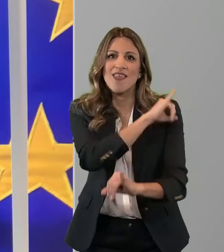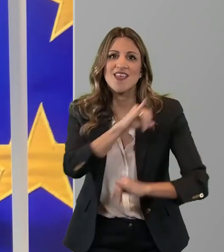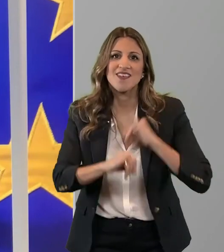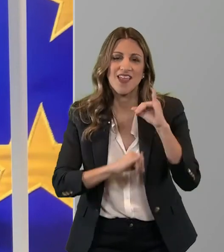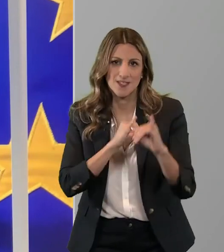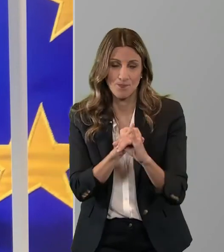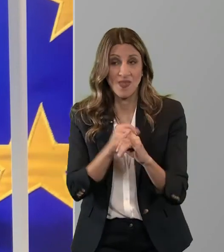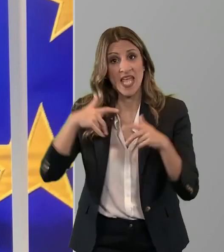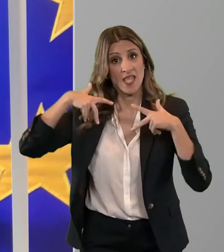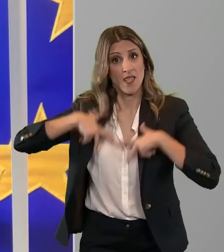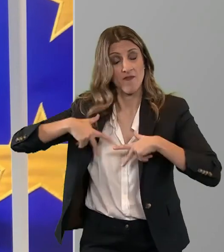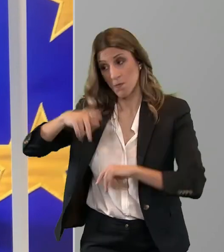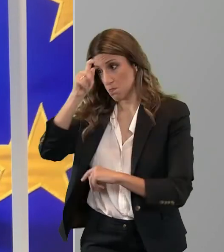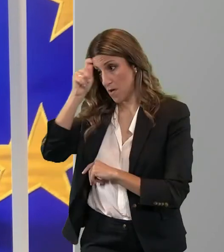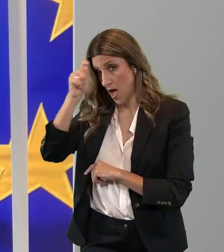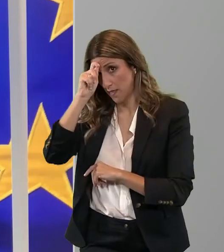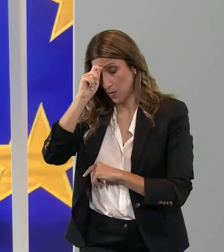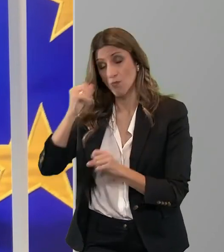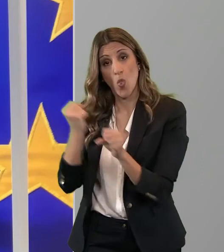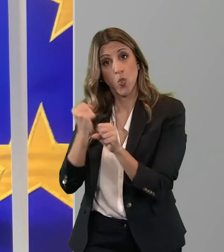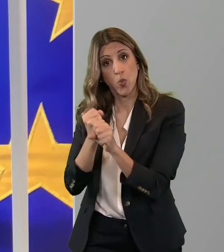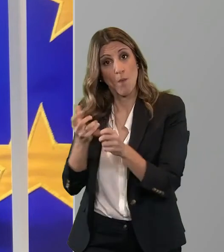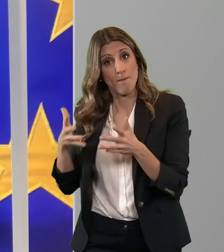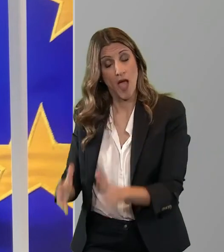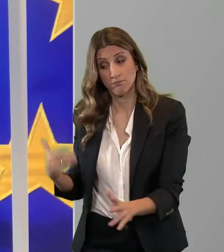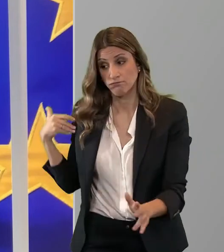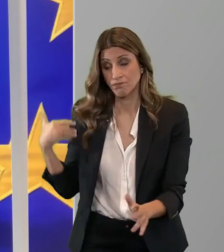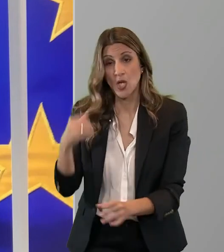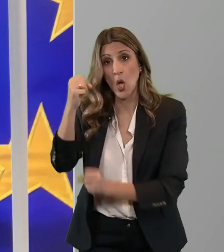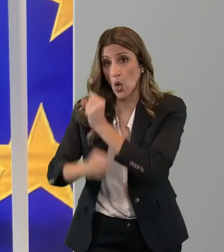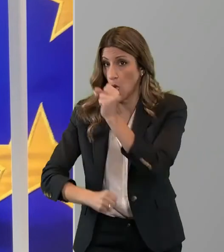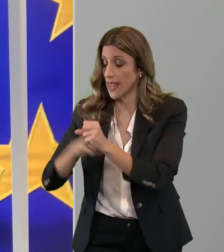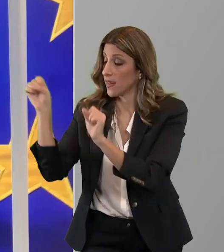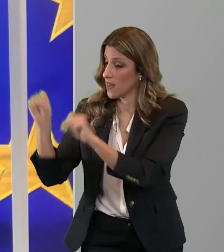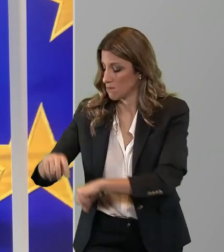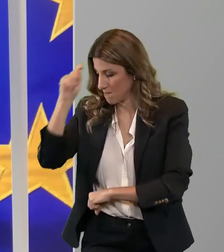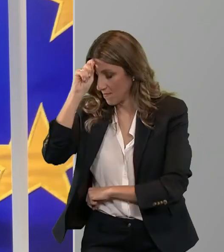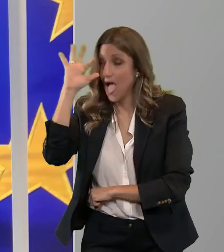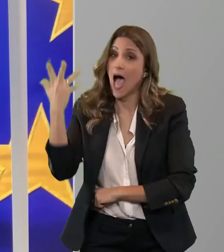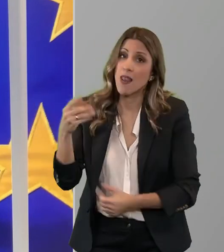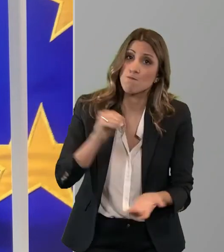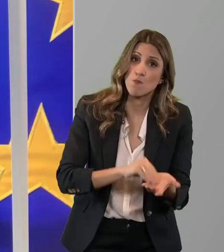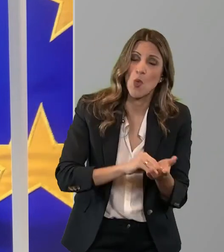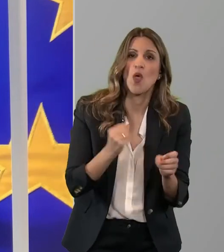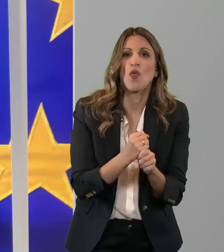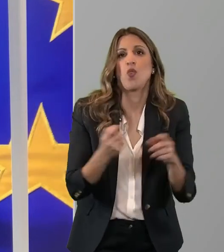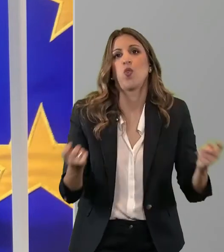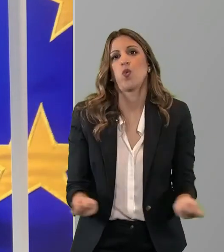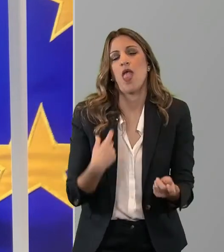έχει κάνει σημαντικά βήματα τα τελευταία χρόνια, αλλά έχουμε ακόμα πάρα πολλή δουλειά μπροστά μας για